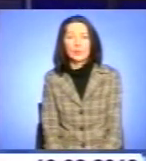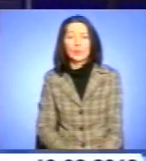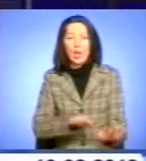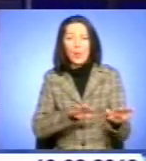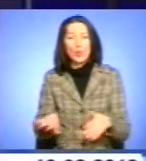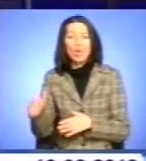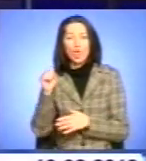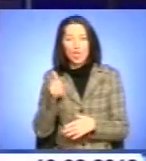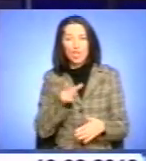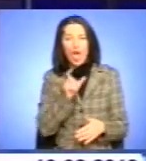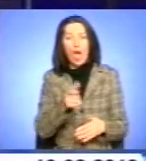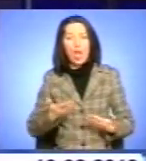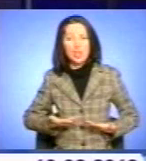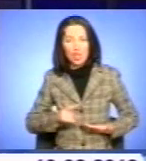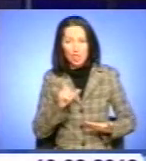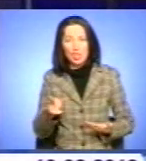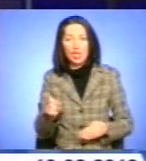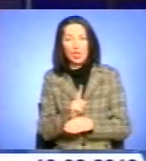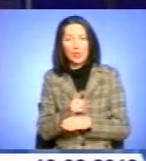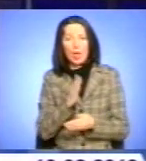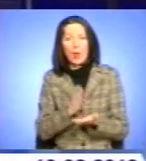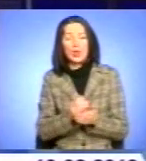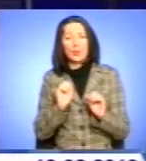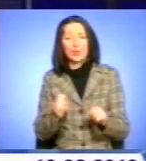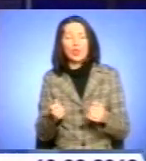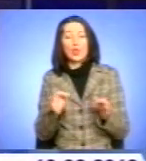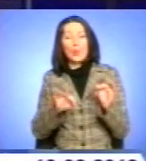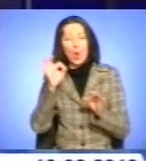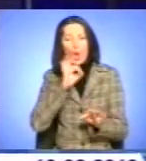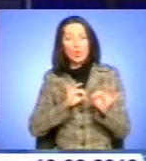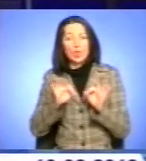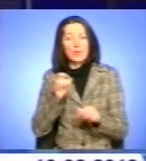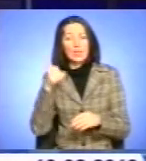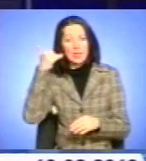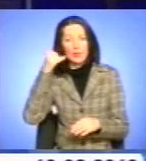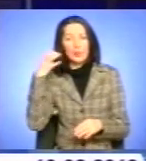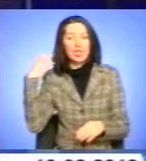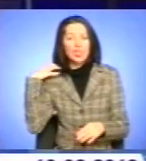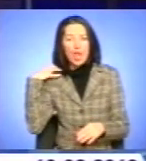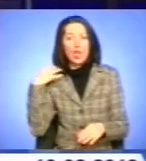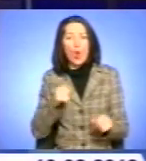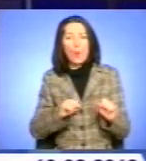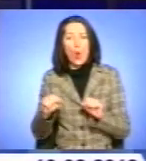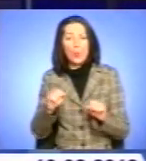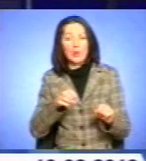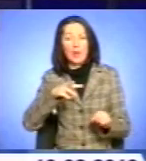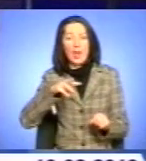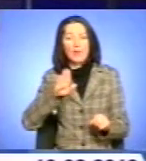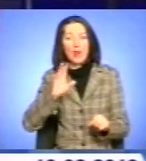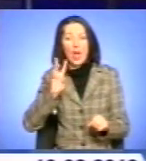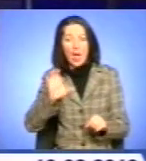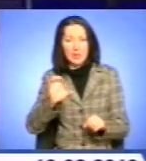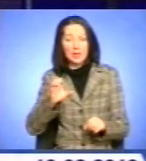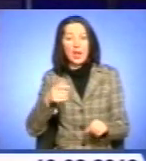Минулого тижня жителі Тернопільщини мали нагоду проконсультуватися телефоном із начальником управління МВС України в області